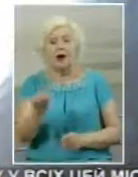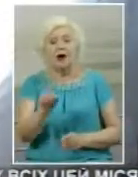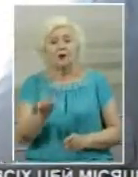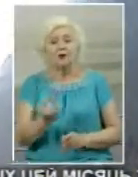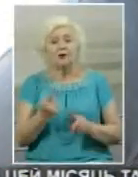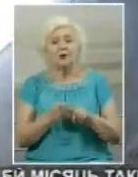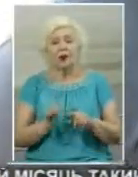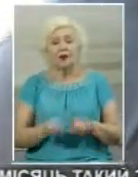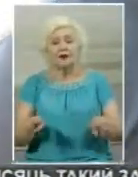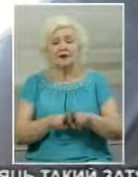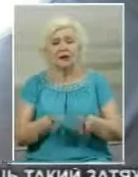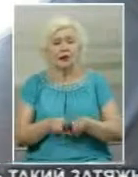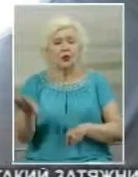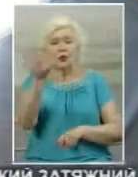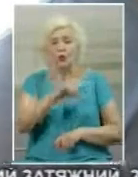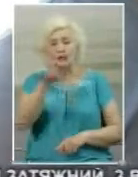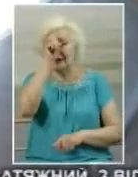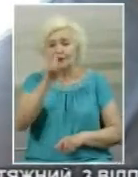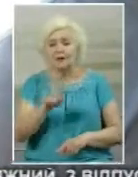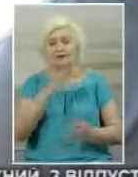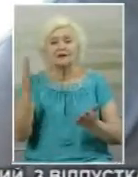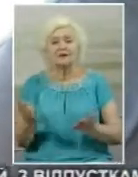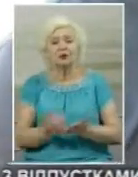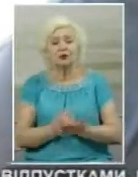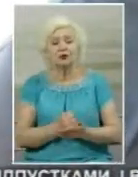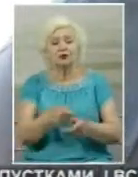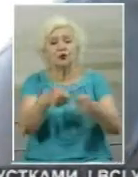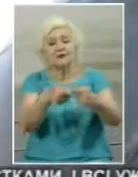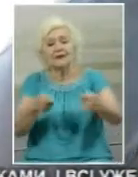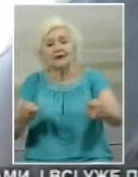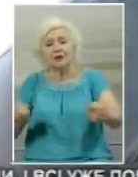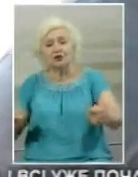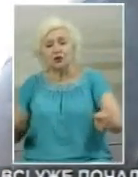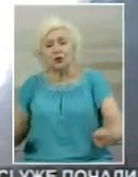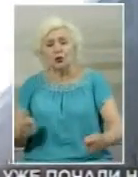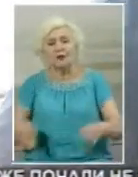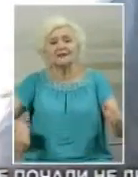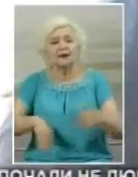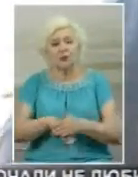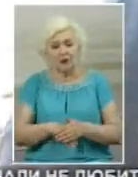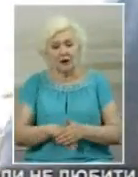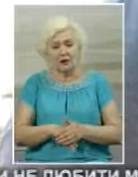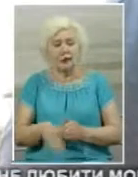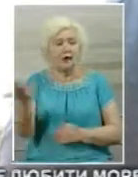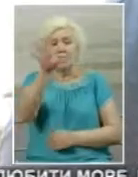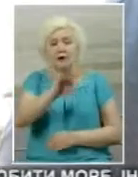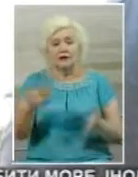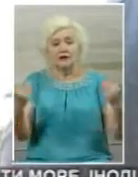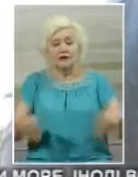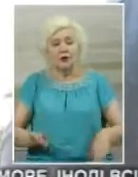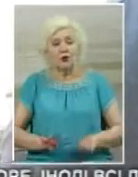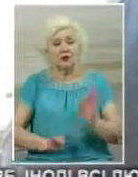этот такой у всех месяц получается затяжной, с отпусками. И все уже